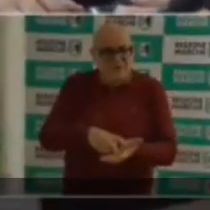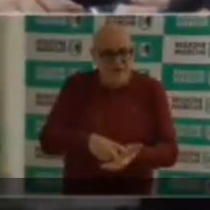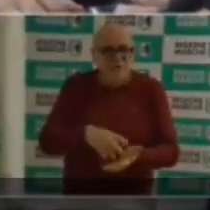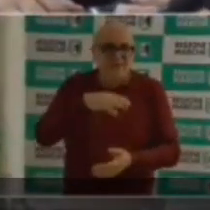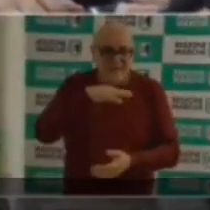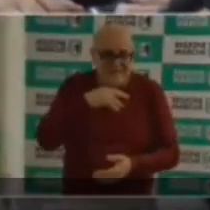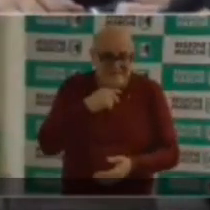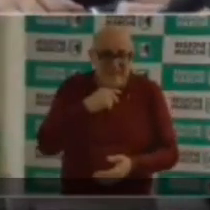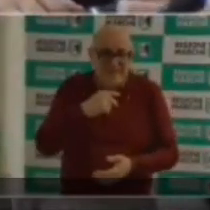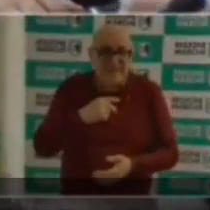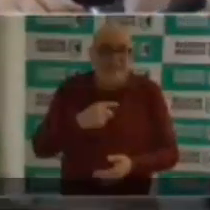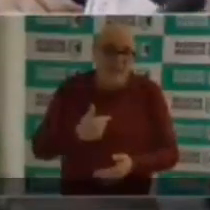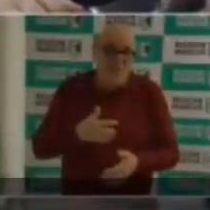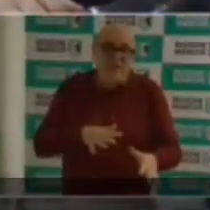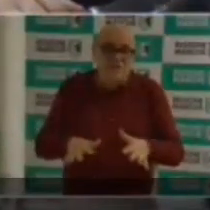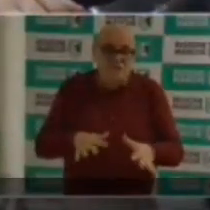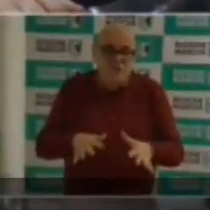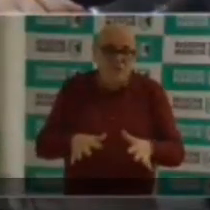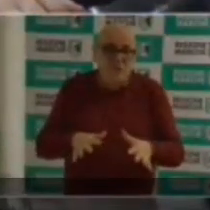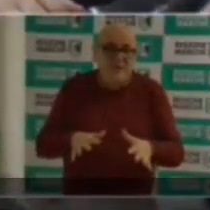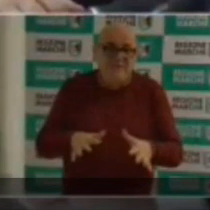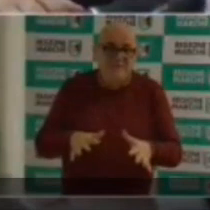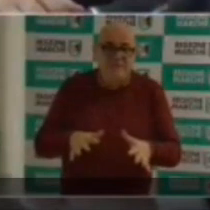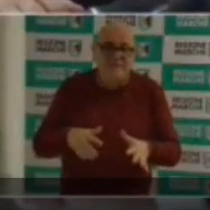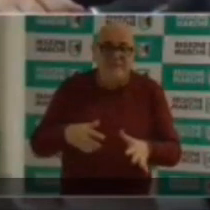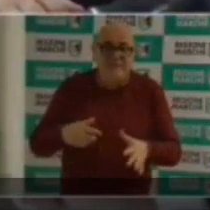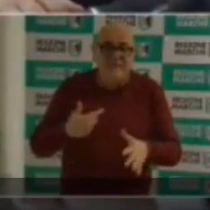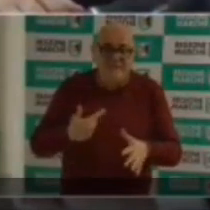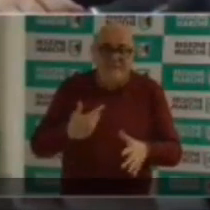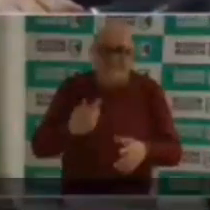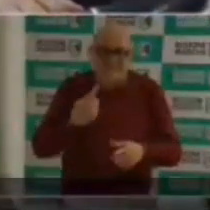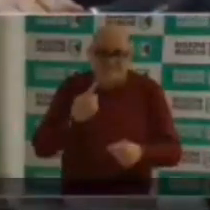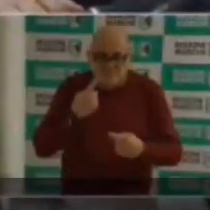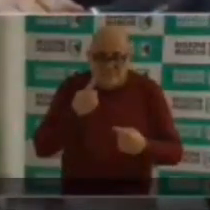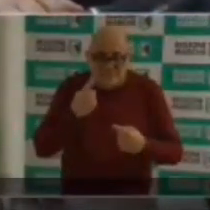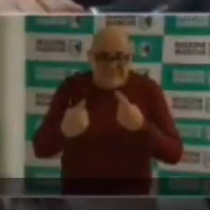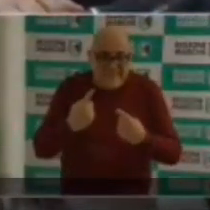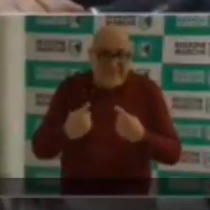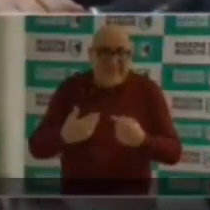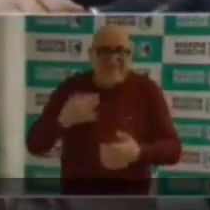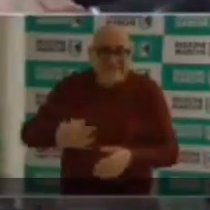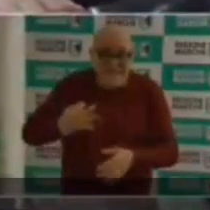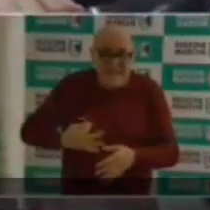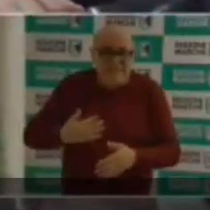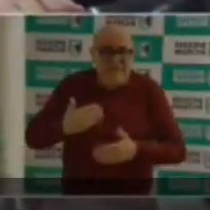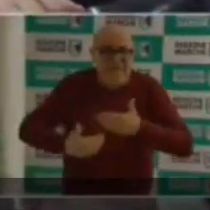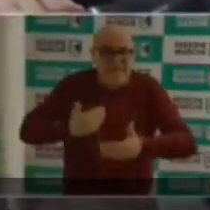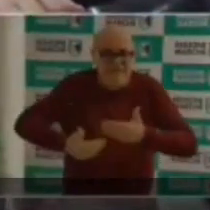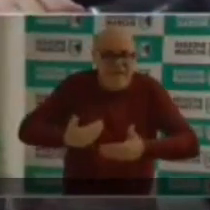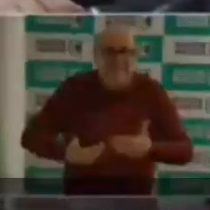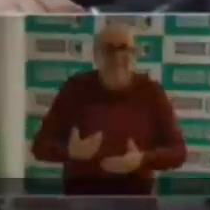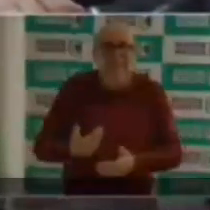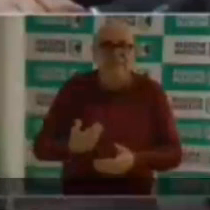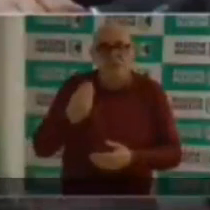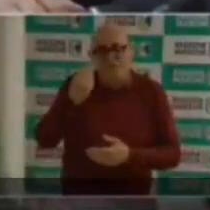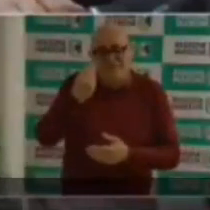che è un'azione che deve essere sempre portata avanti come progettualità